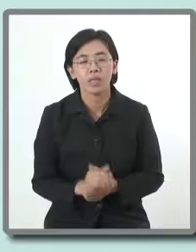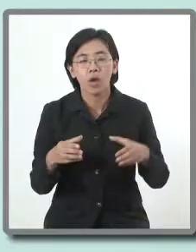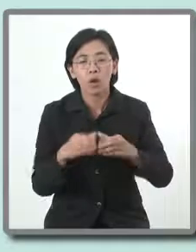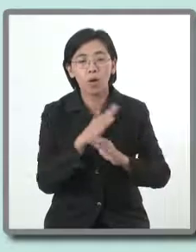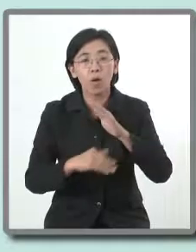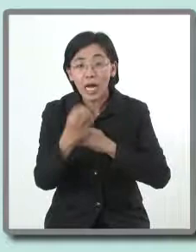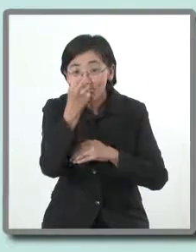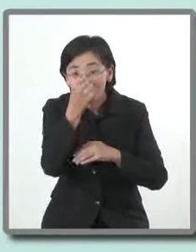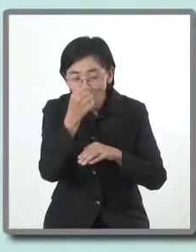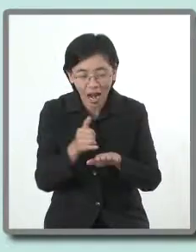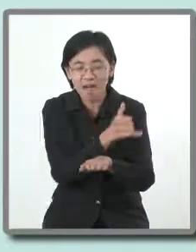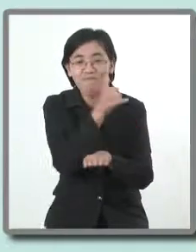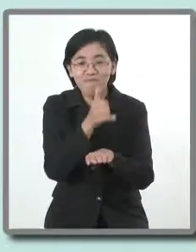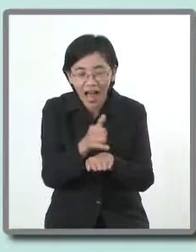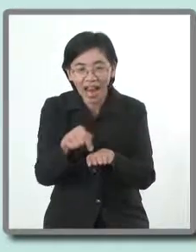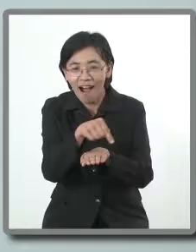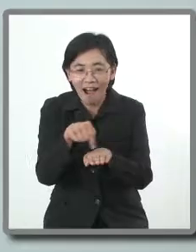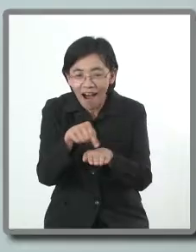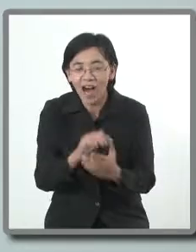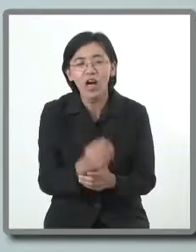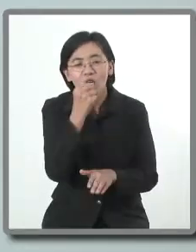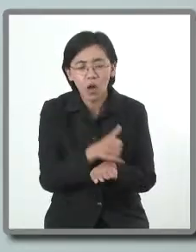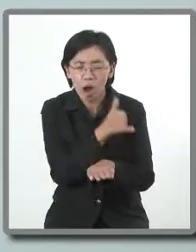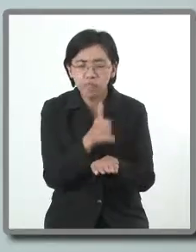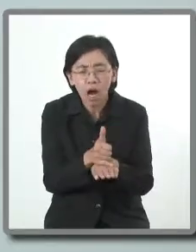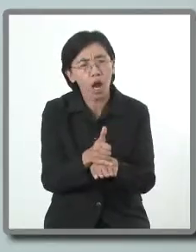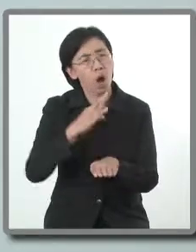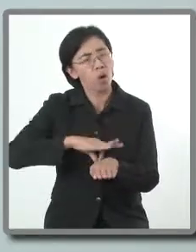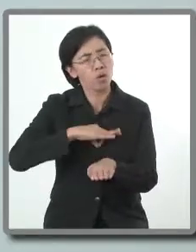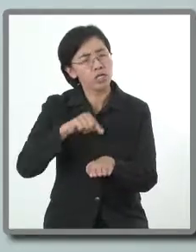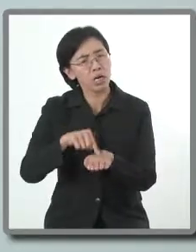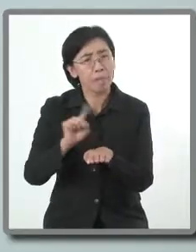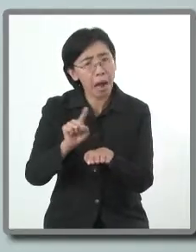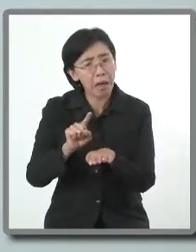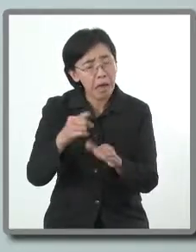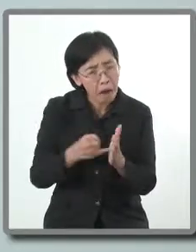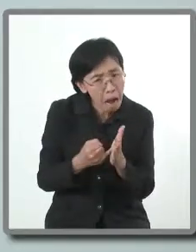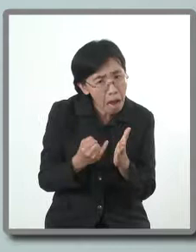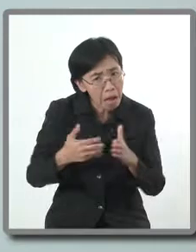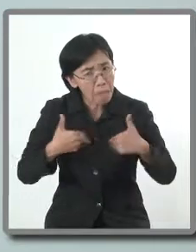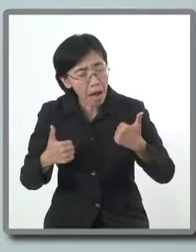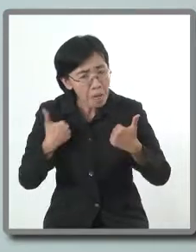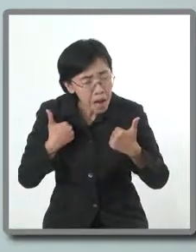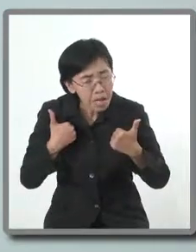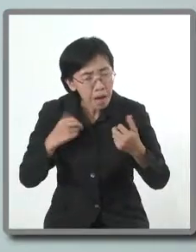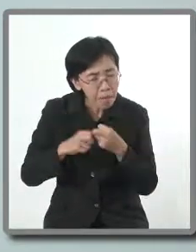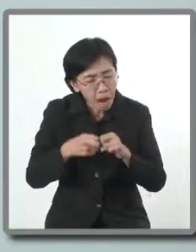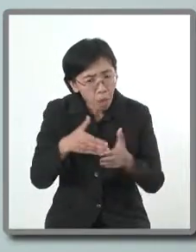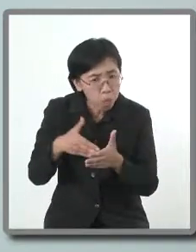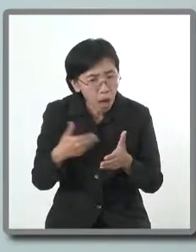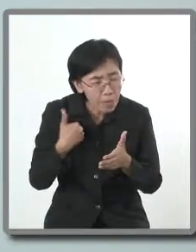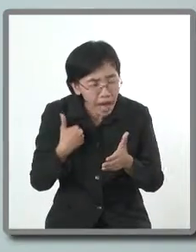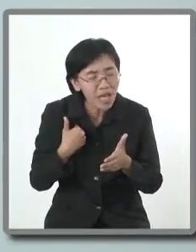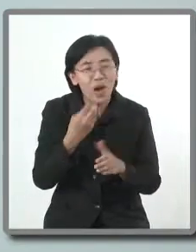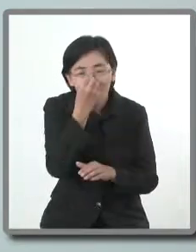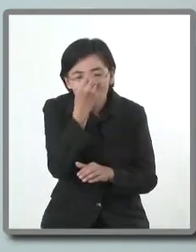อบด้วยนะครับมาขึ้นรถลองดูว่าขึ้นรถแล้วสะดวกไหมนะครับก็ผลการทดสอบก็ถือว่าอยู่